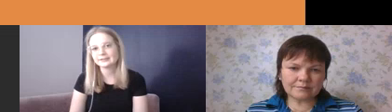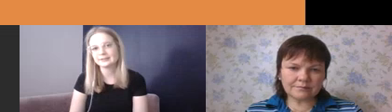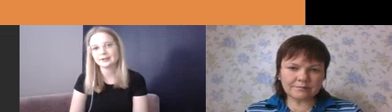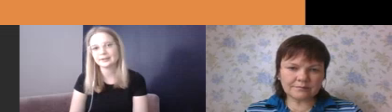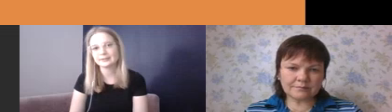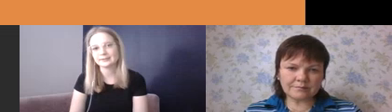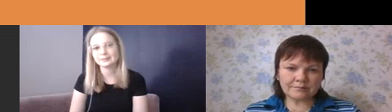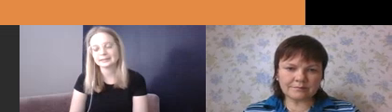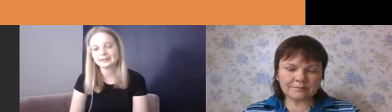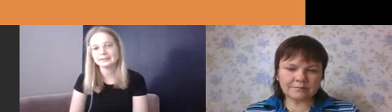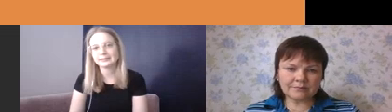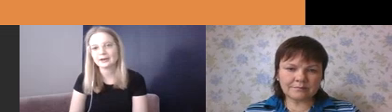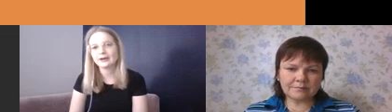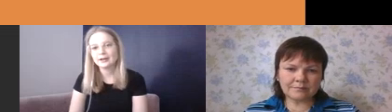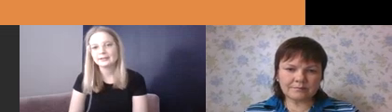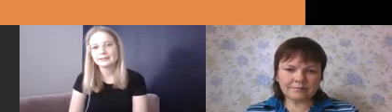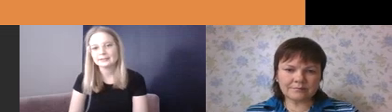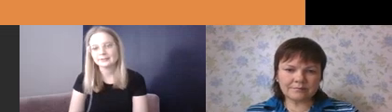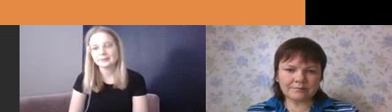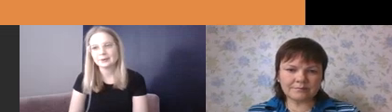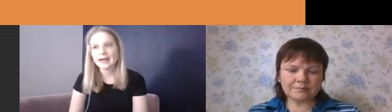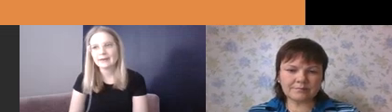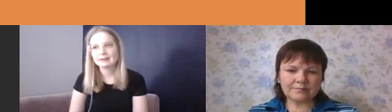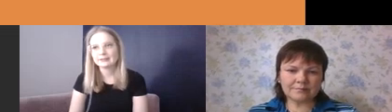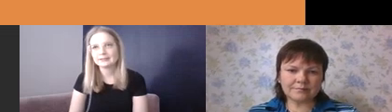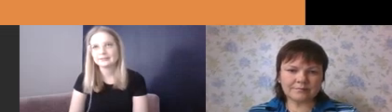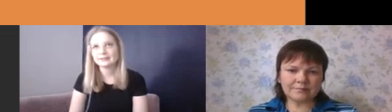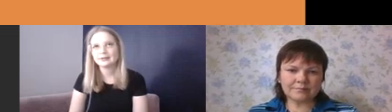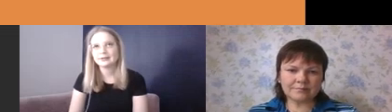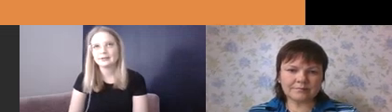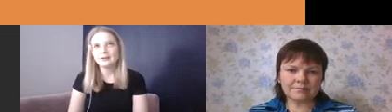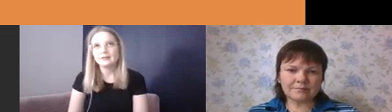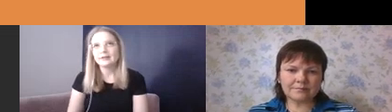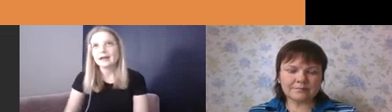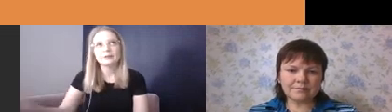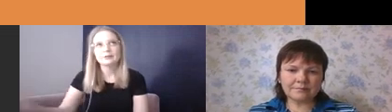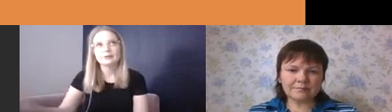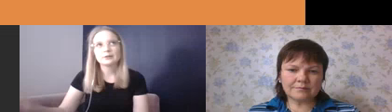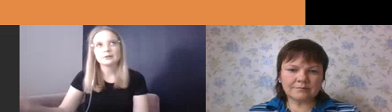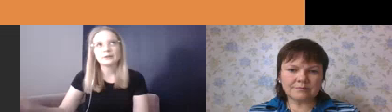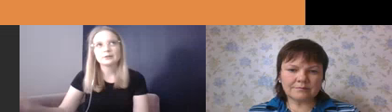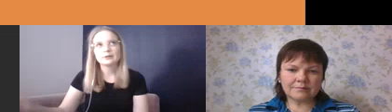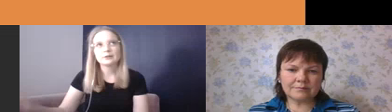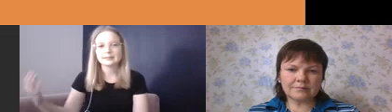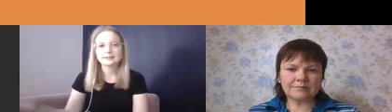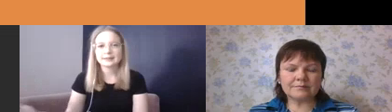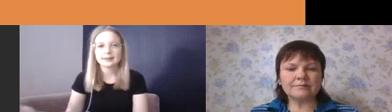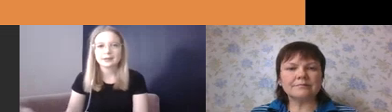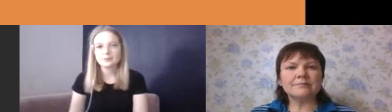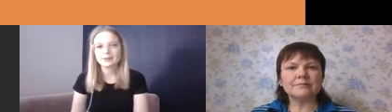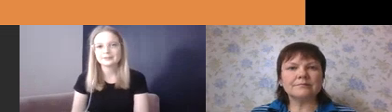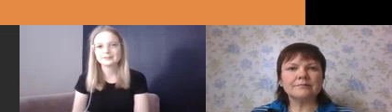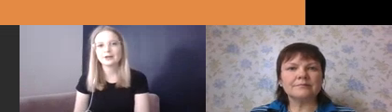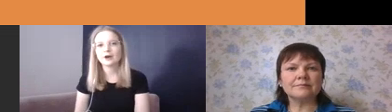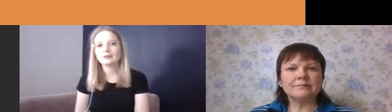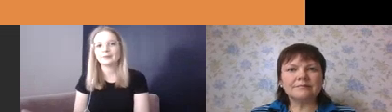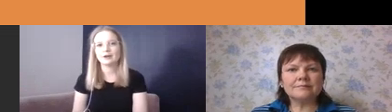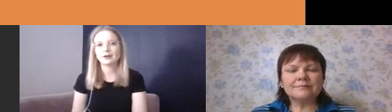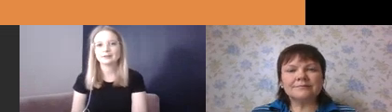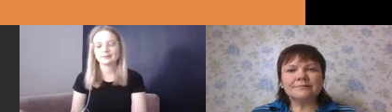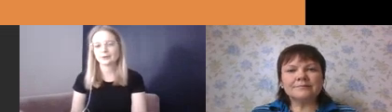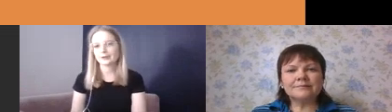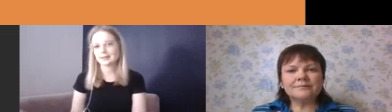seda kindlasti vaadata. Ma tean, et ka need, kes võibolla lähevad alles või lähevad nagu juba näiteks teist eriala õppima, et siis